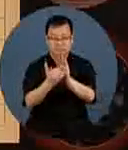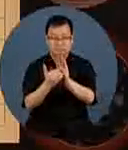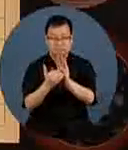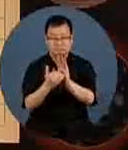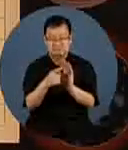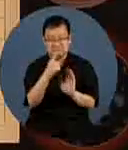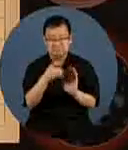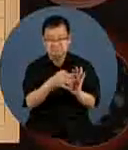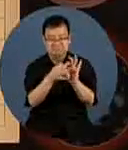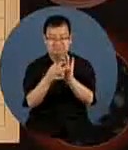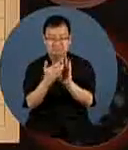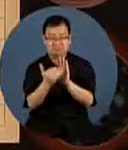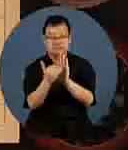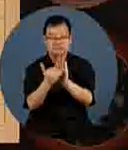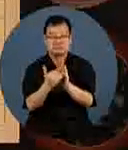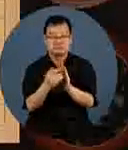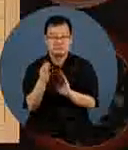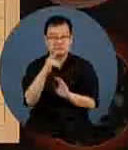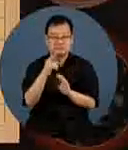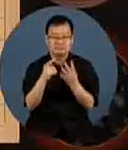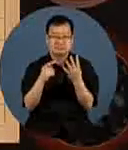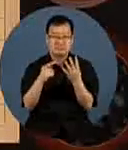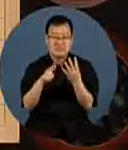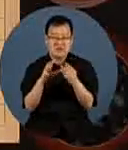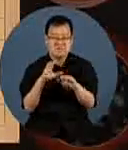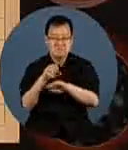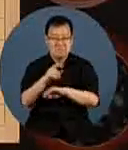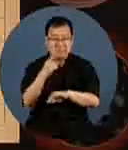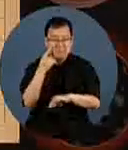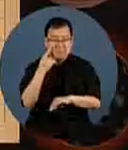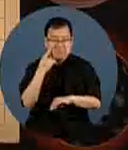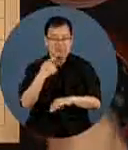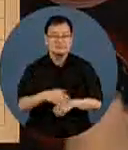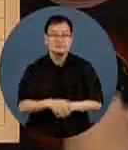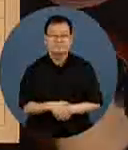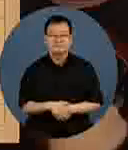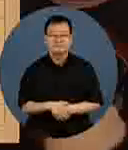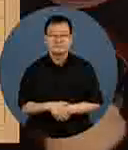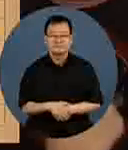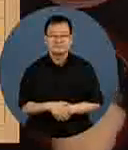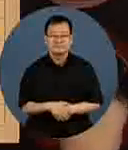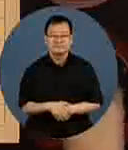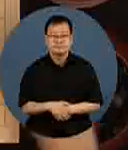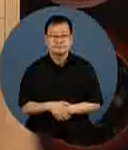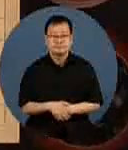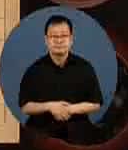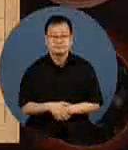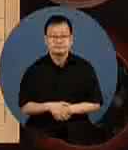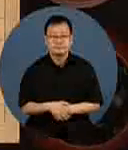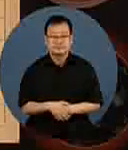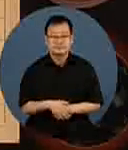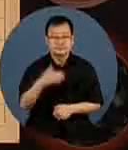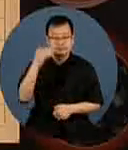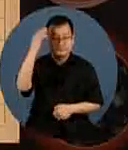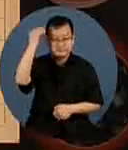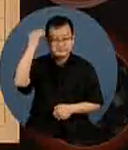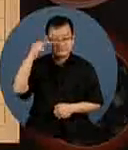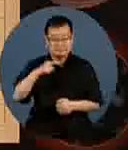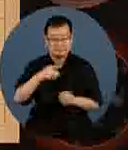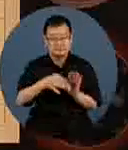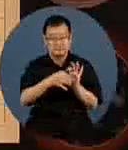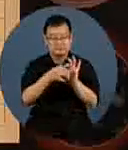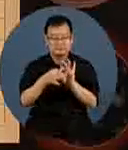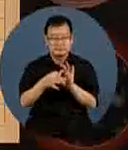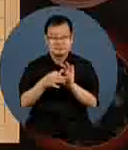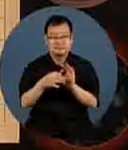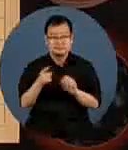나가둡니다. 넉점을 공격하겠다는 뜻이죠. 네. 자, 흙도 연결을 해야겠죠. 네. 연결하면